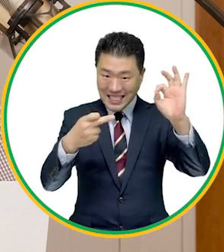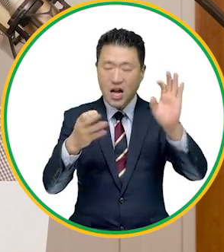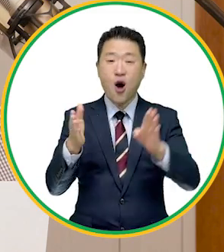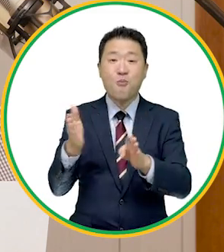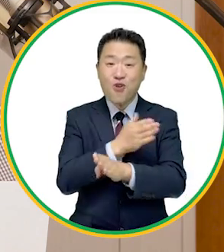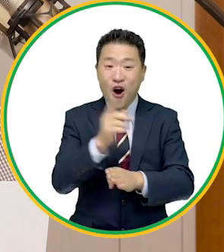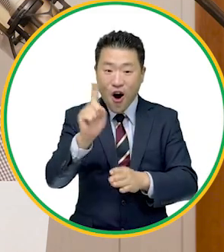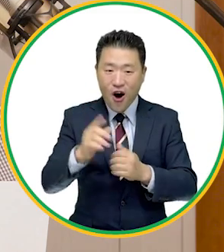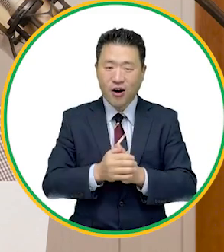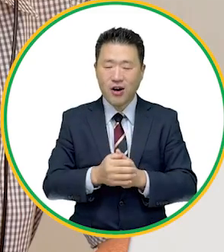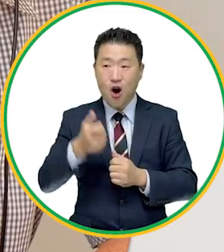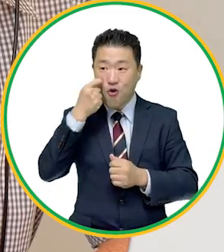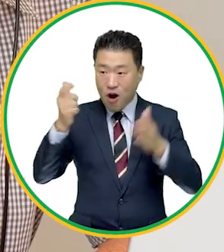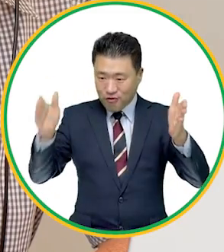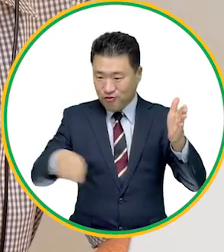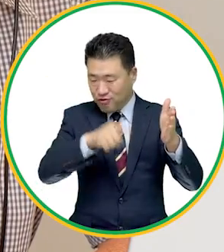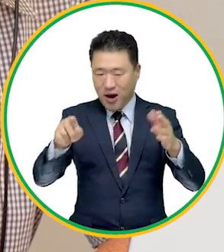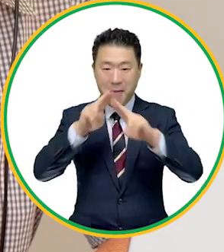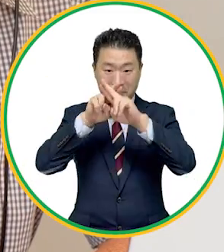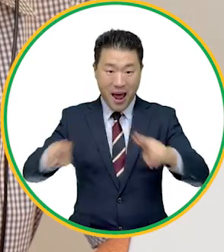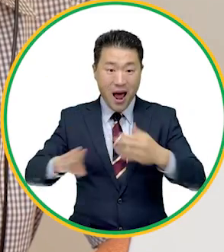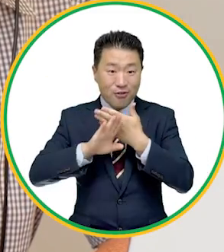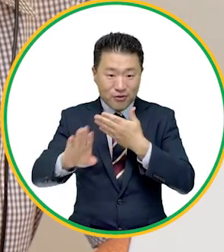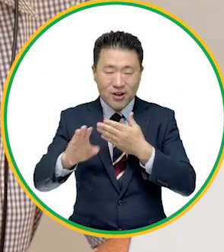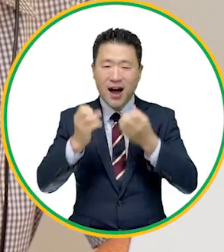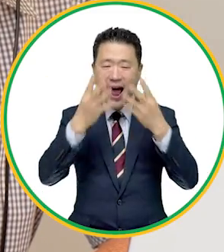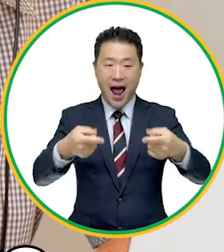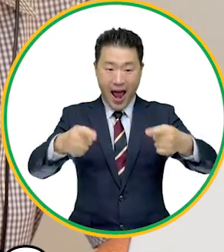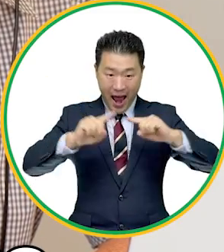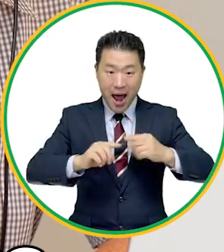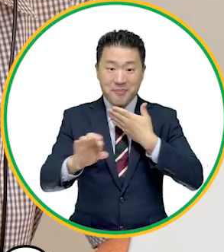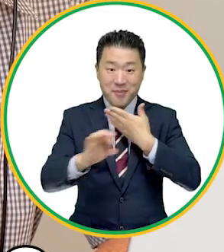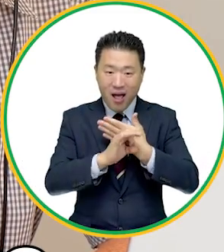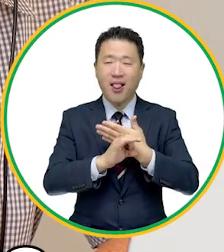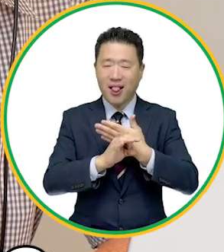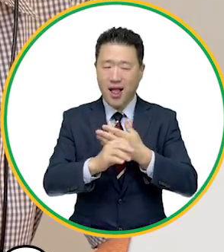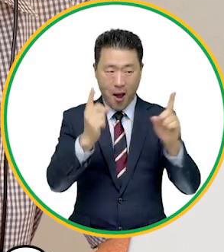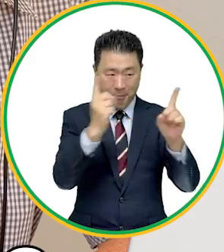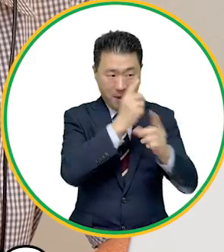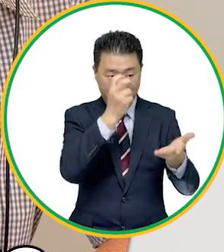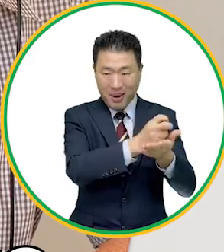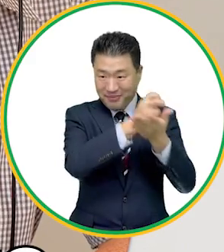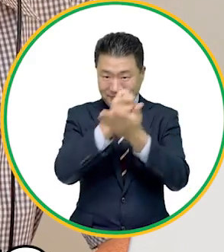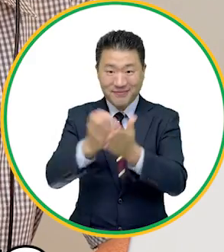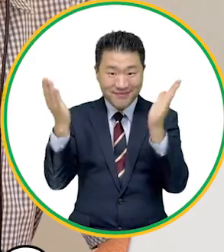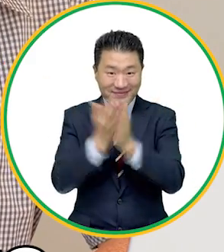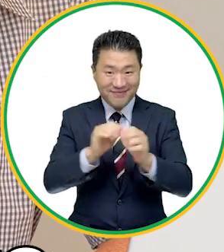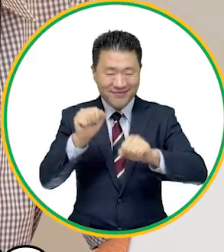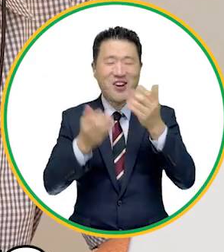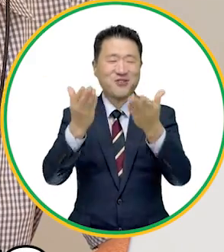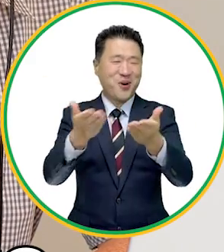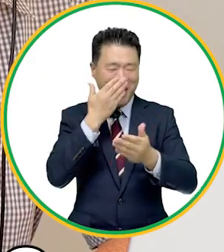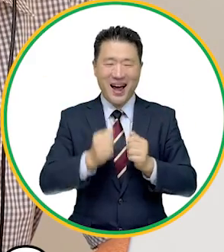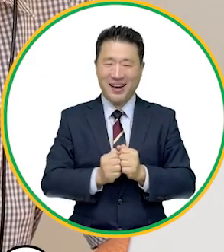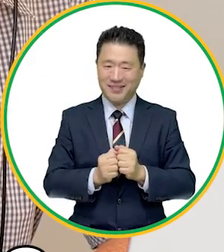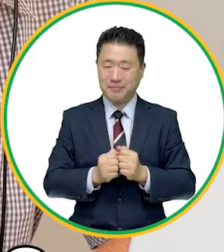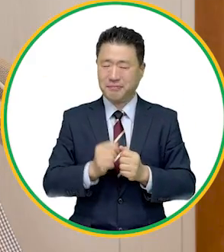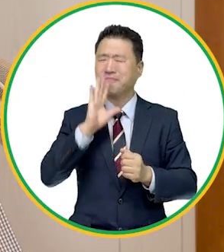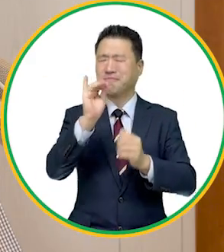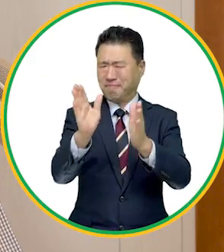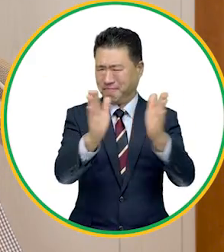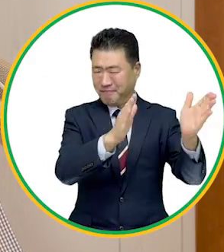10월 12일부터는 6개월 이내 해지 후 신규로 재가입하면 개정 규정을 적용해